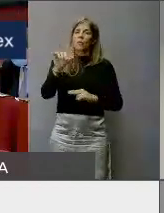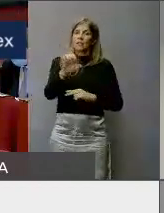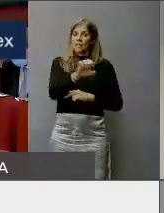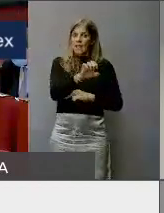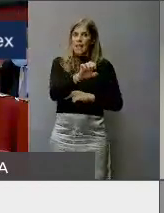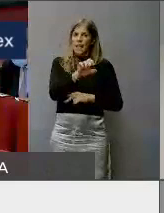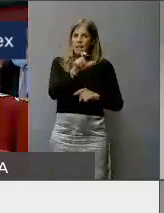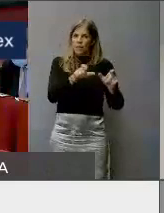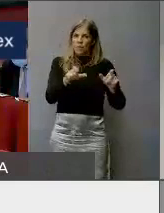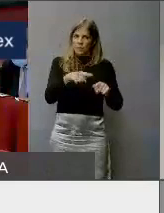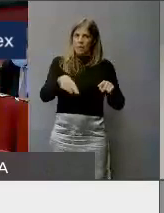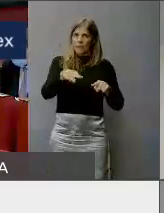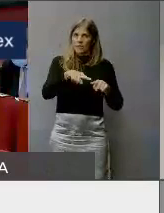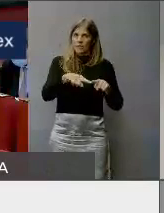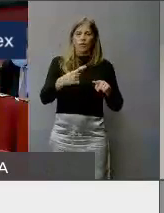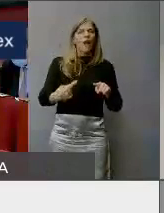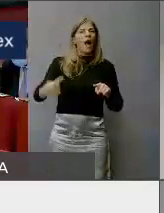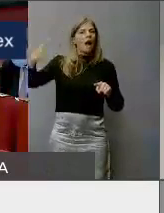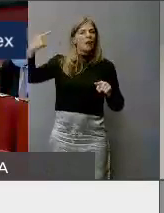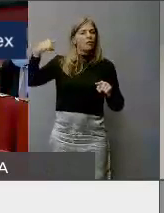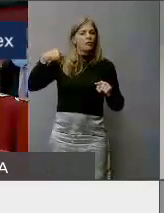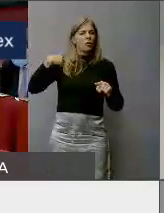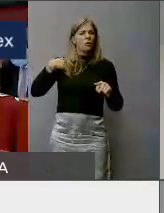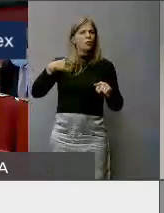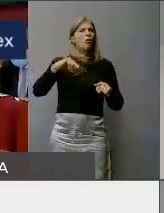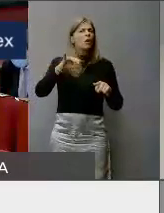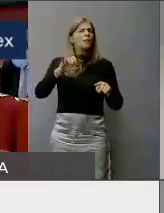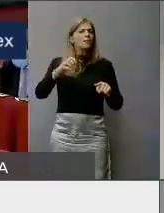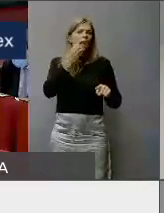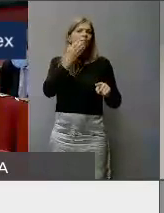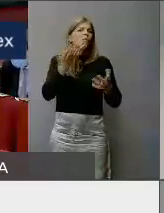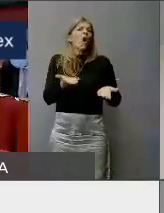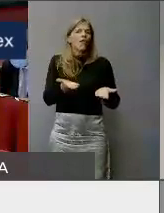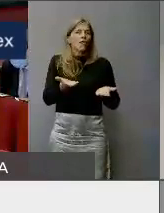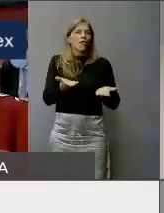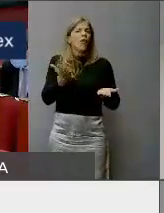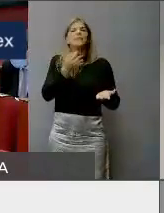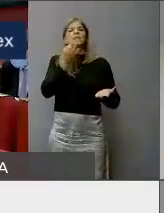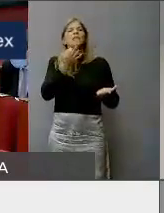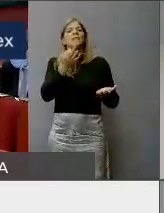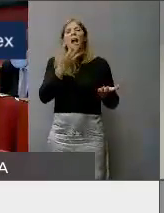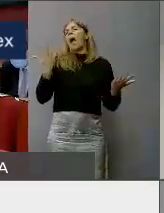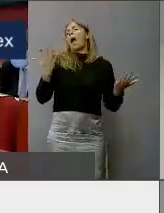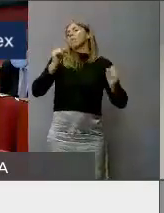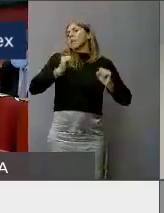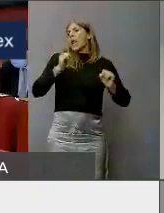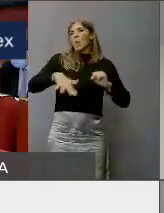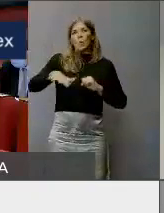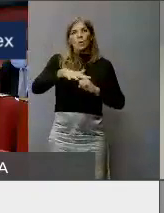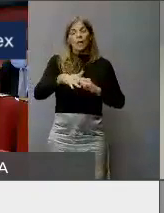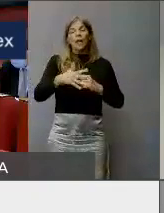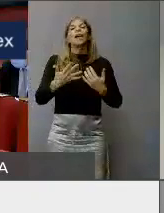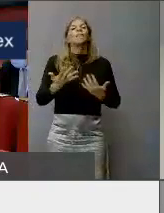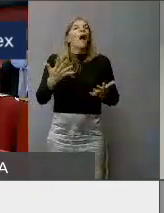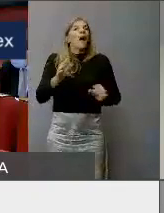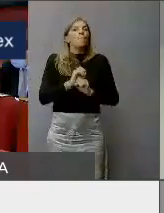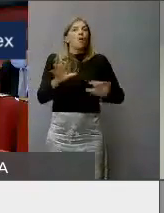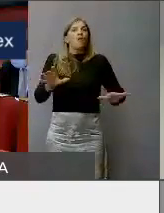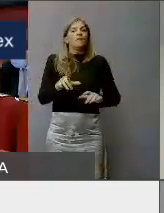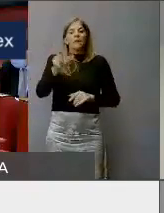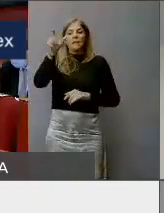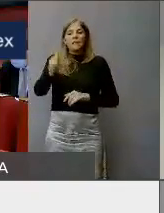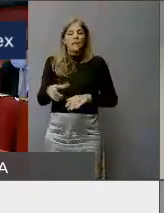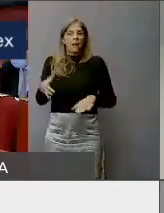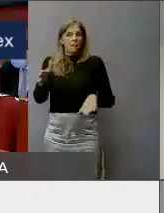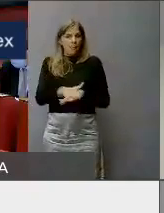per l'anno precedente avrebbero diesel purtroppo il decesso della persona improvvisamente crolla